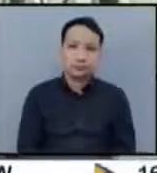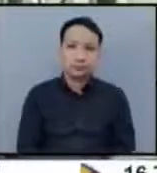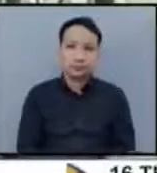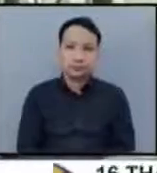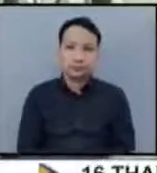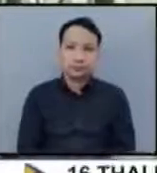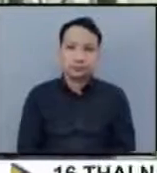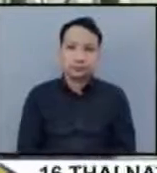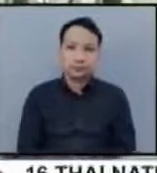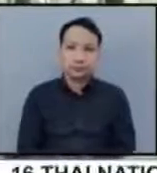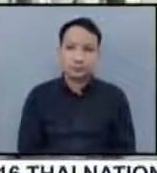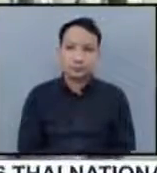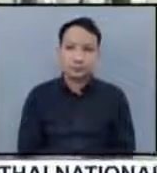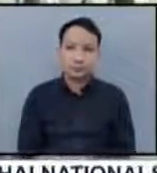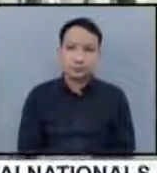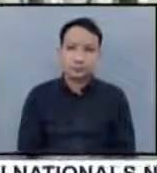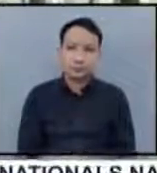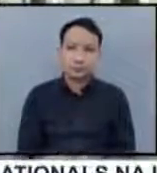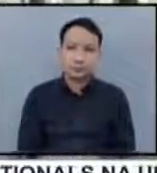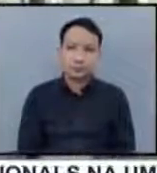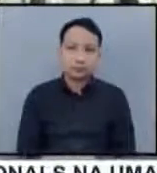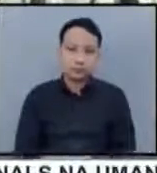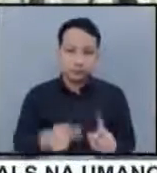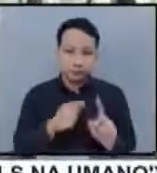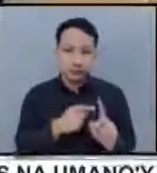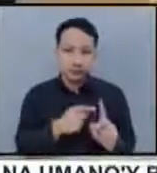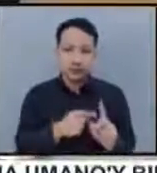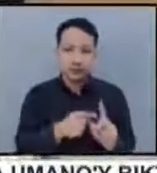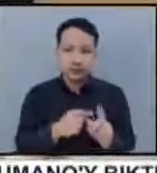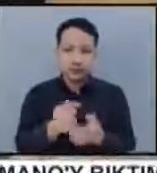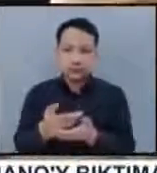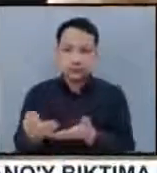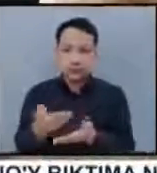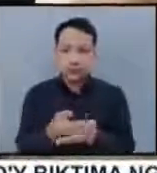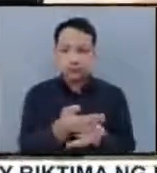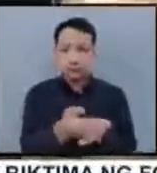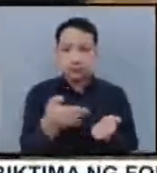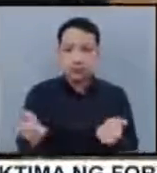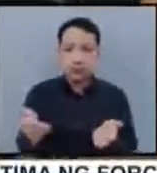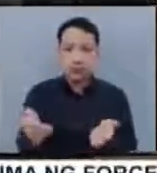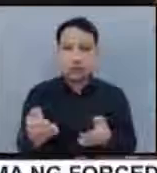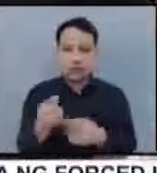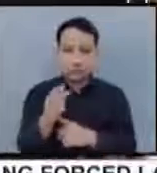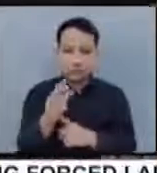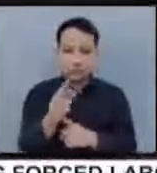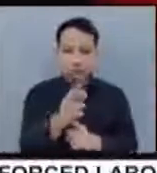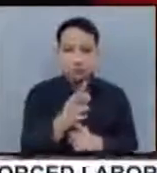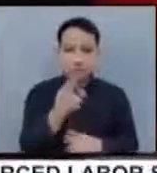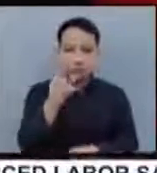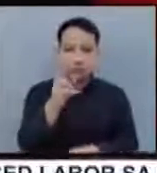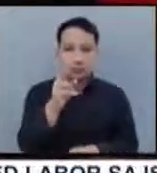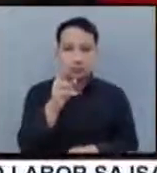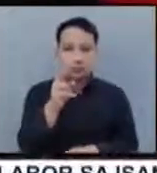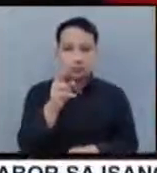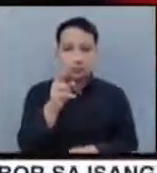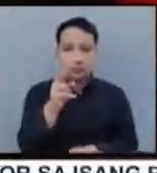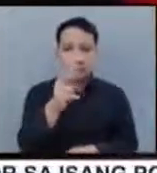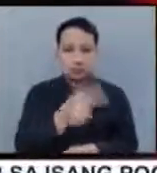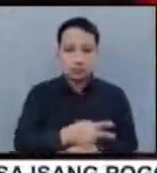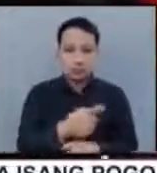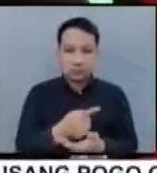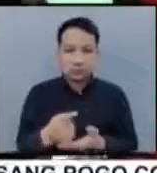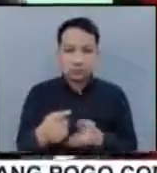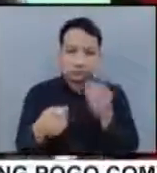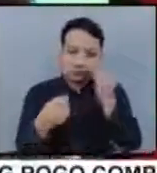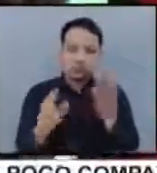Namili na ng mga puting kandila si Aling Flores na kanyang ibibenta 2 linggo bago mag-undas. Medyo iwas